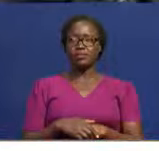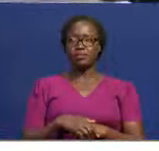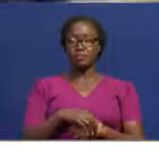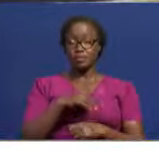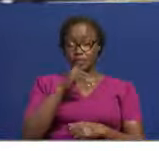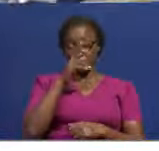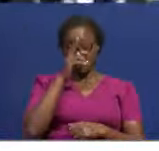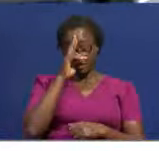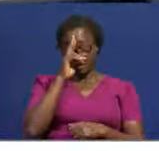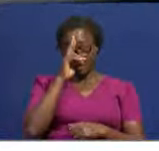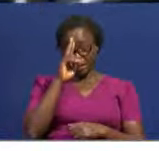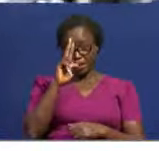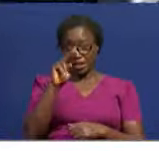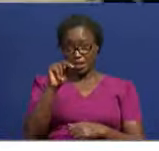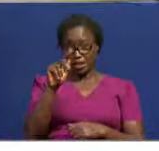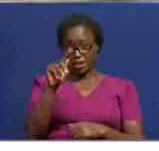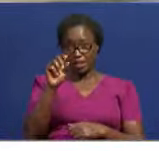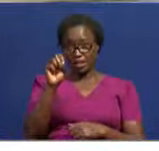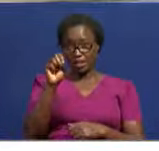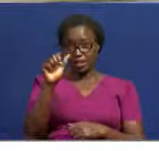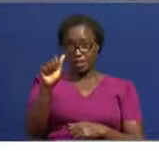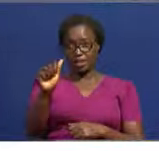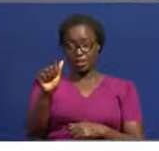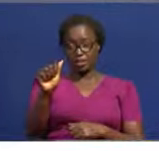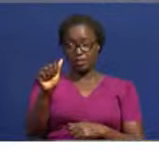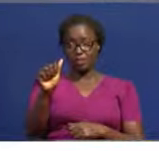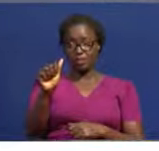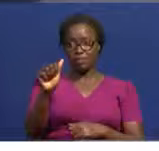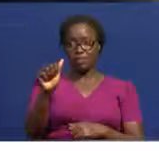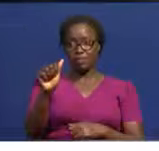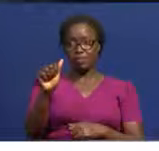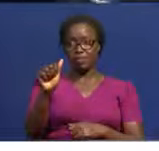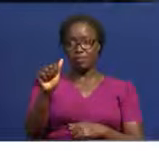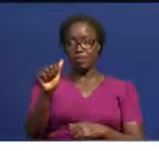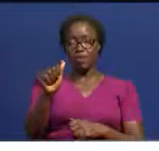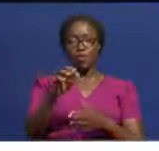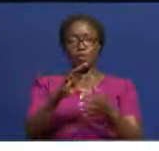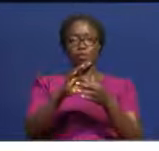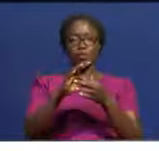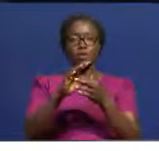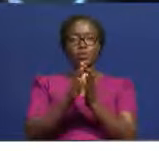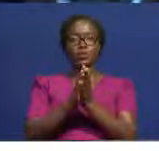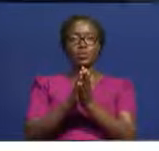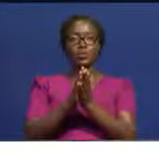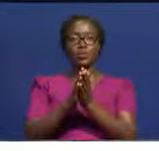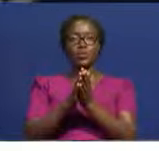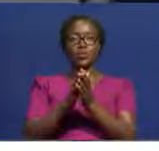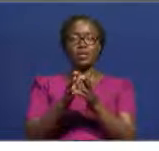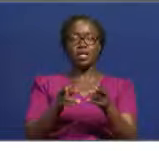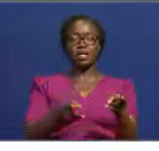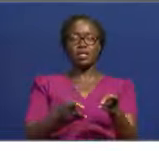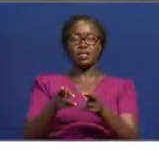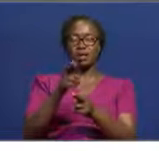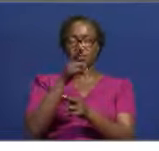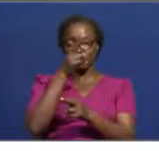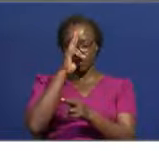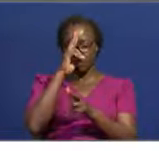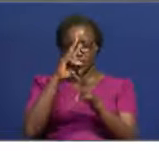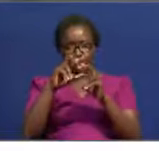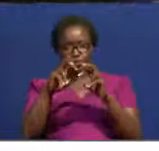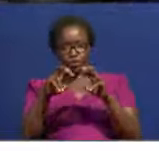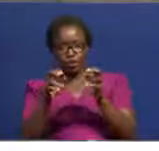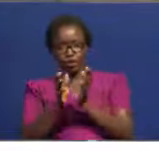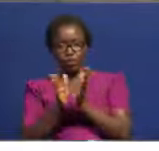maafisa wa halmashauri ya uchukuzi na usalama barabarani NTSA wakishirikiana na maafisa wa trafiki katika msako wa magari ya uchukuzi wa